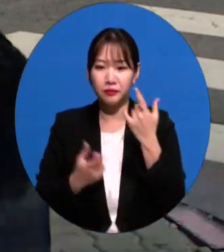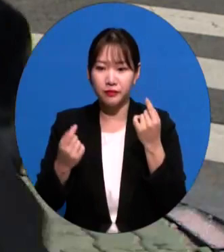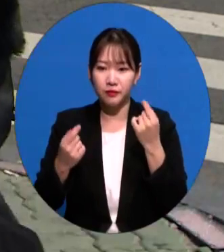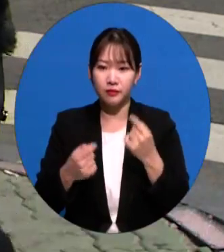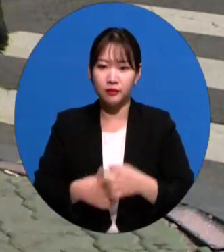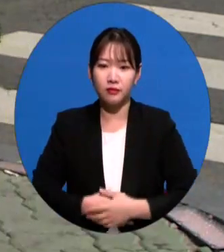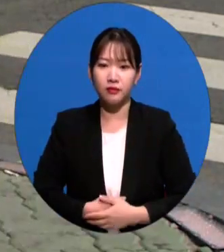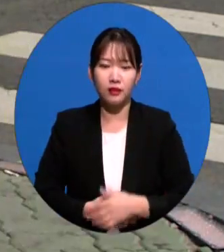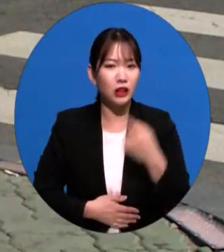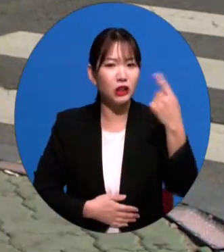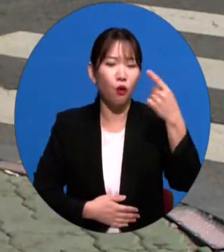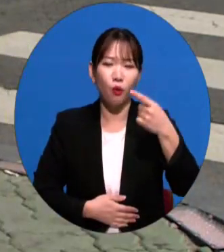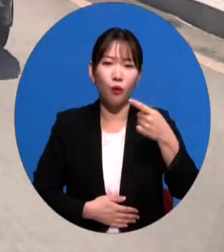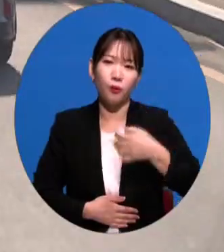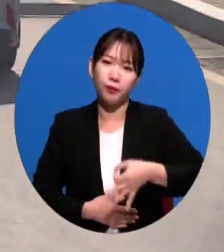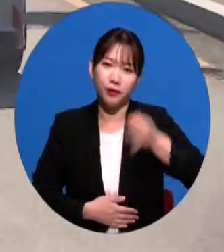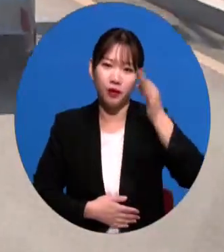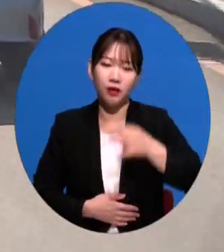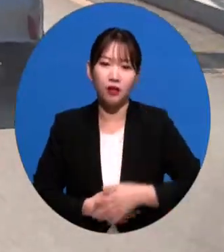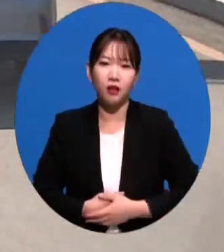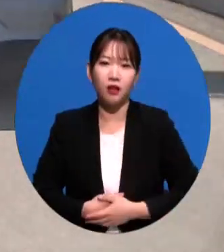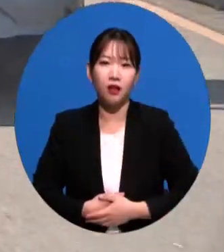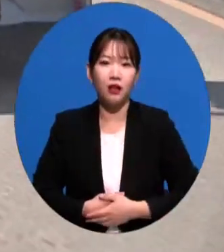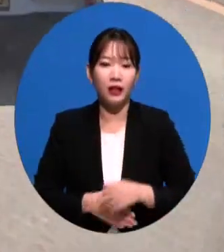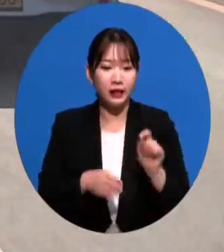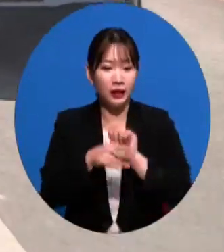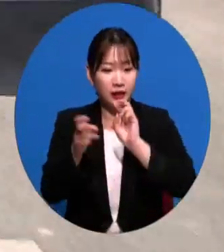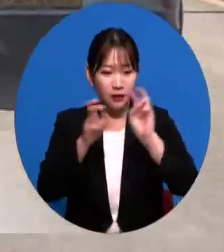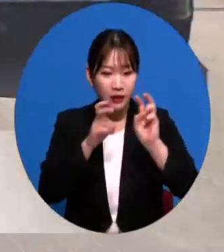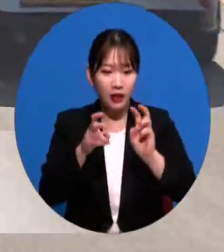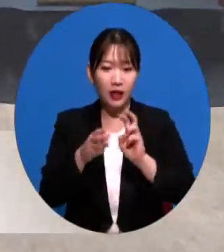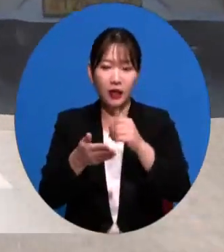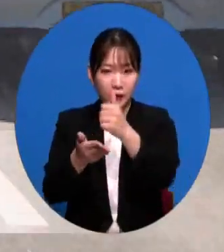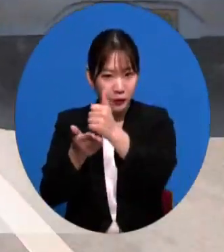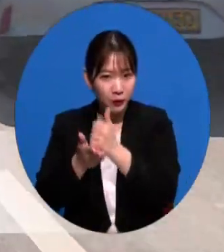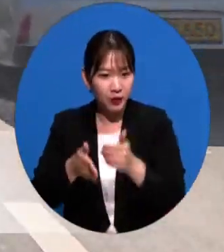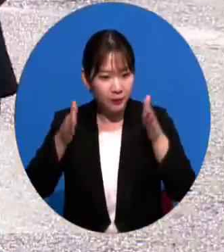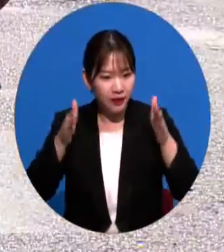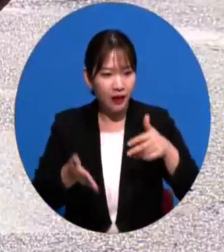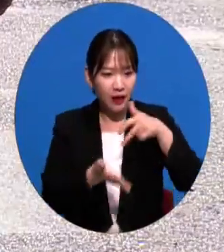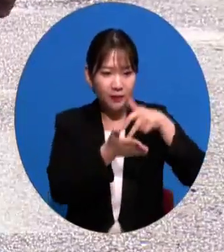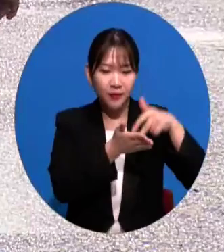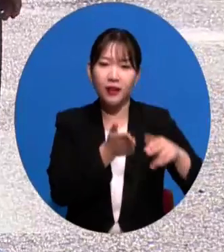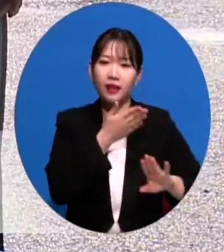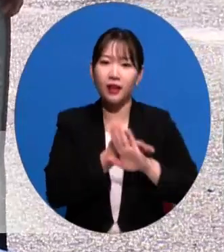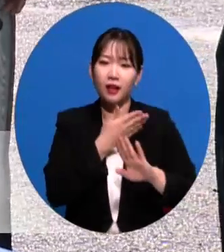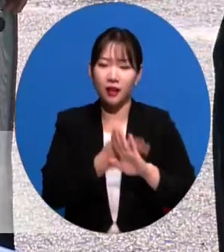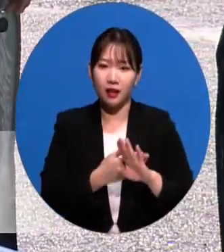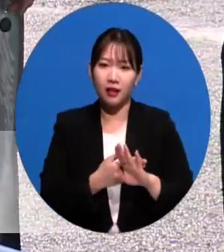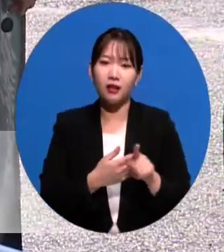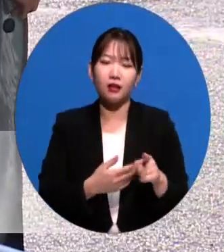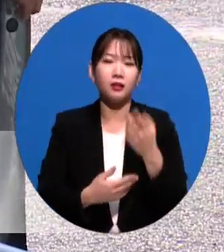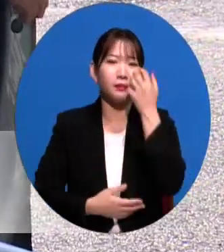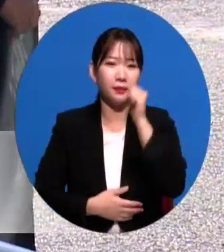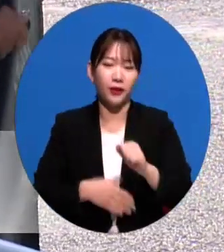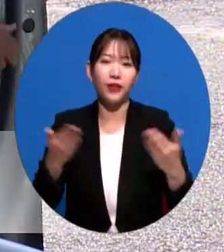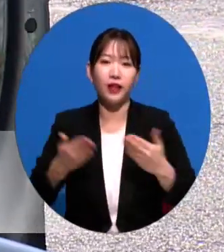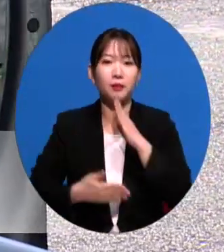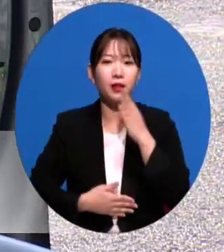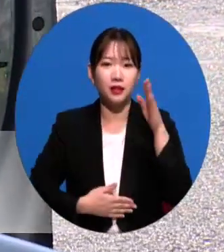좋겠는데 1,000원이면. 이처럼 택시 업계와 택시 이용객들의 입장이 다를 수밖에 없다는 것은